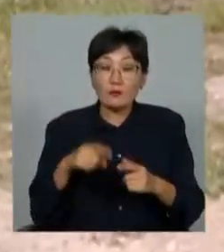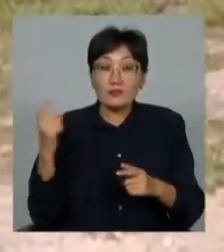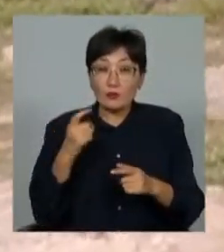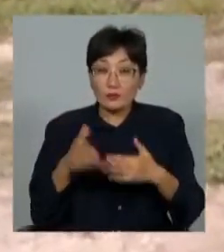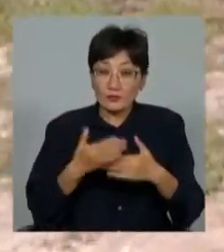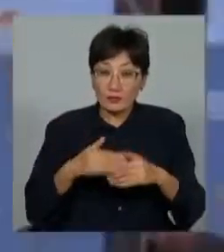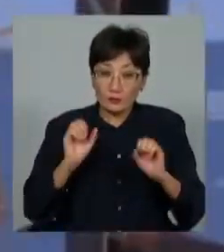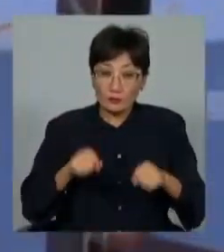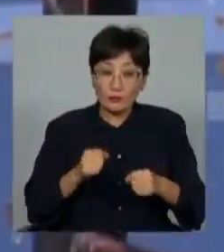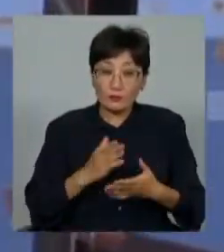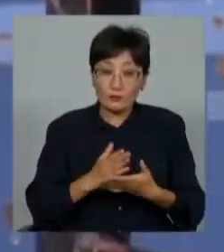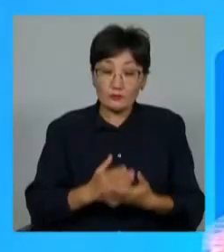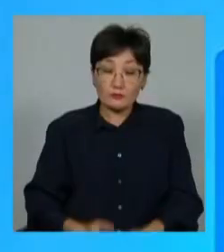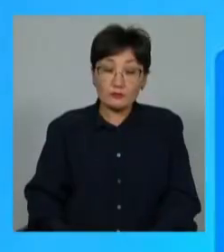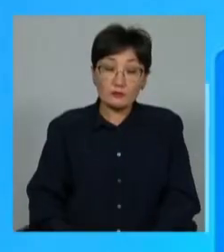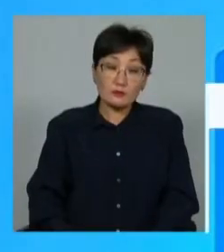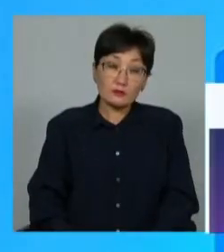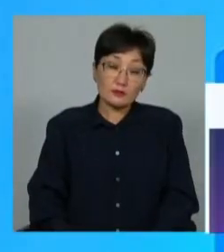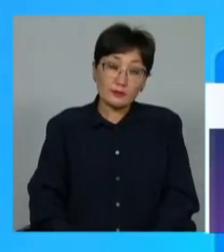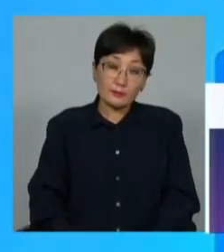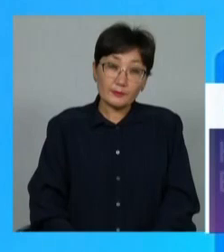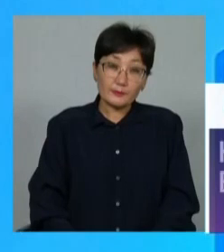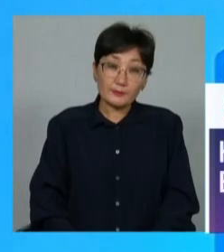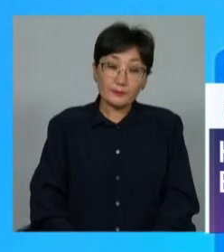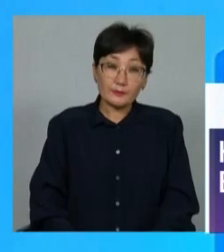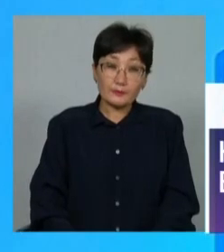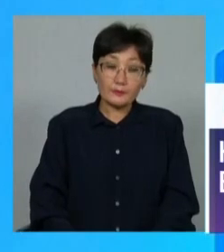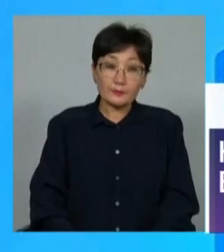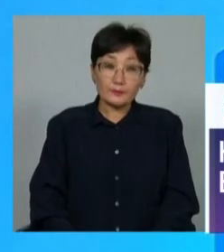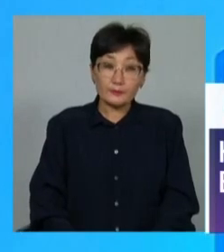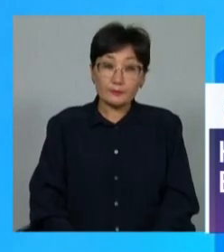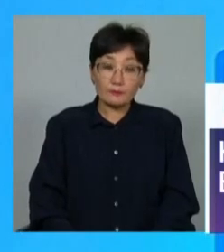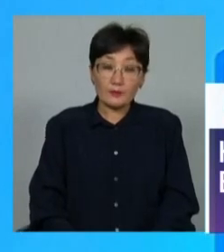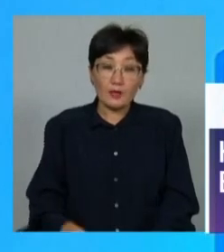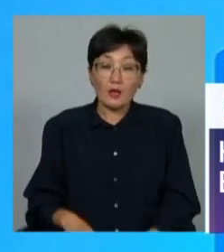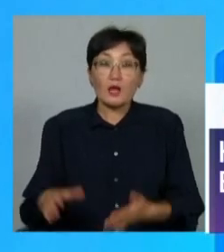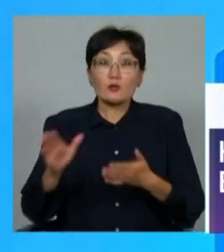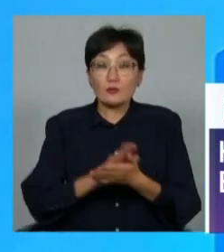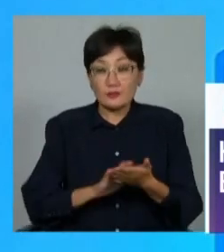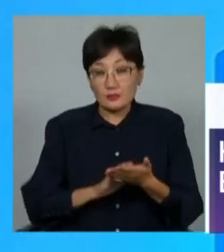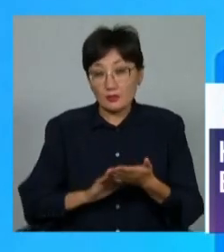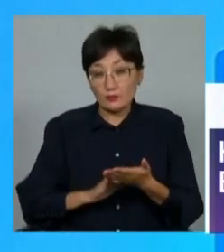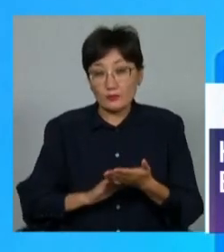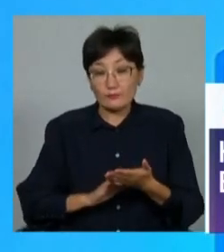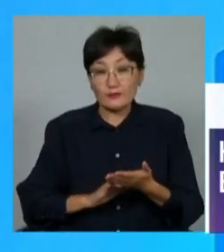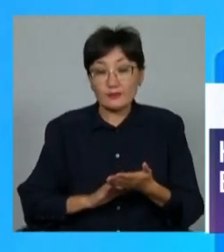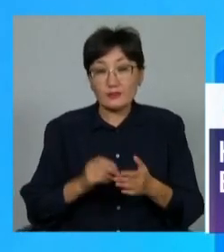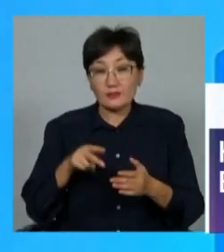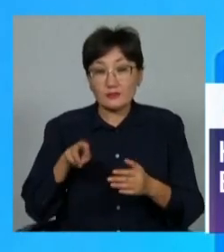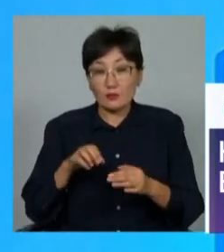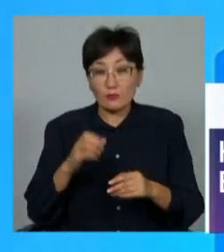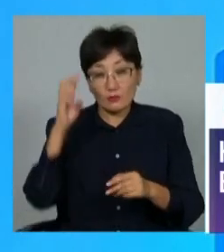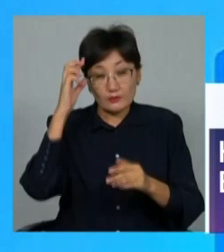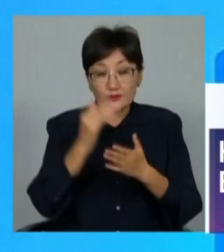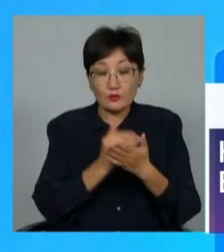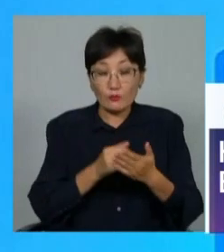тартуға мүмкіндік жасайды. Основные программы – это программа бесплатной стерилизации животных. Стерилизациялау мен кастрациялау мемлекеттік